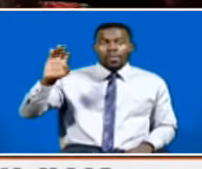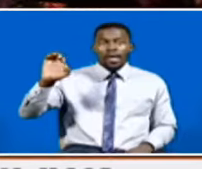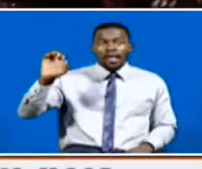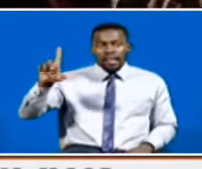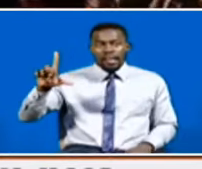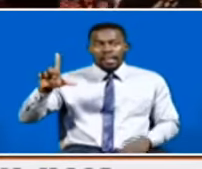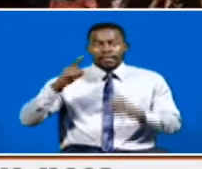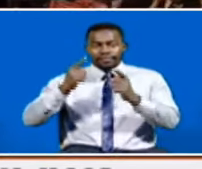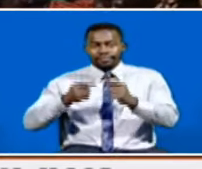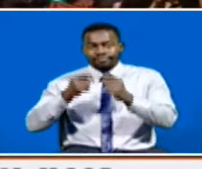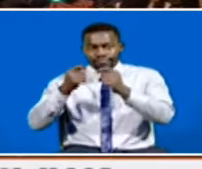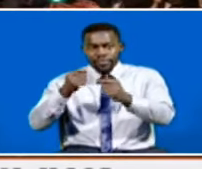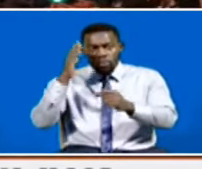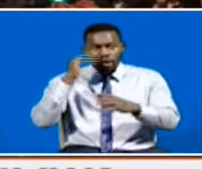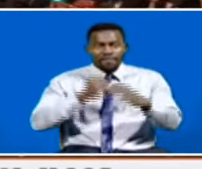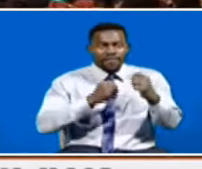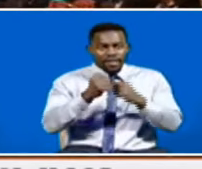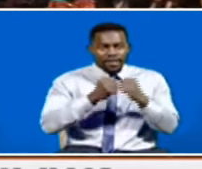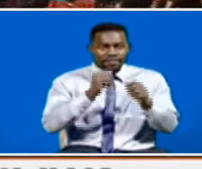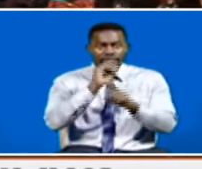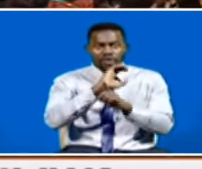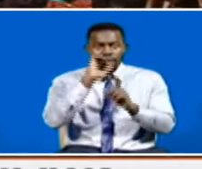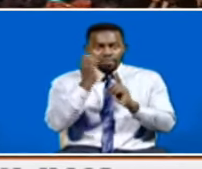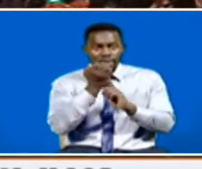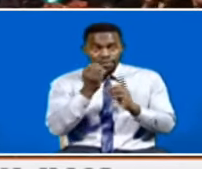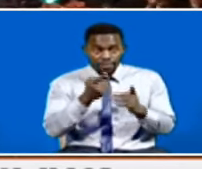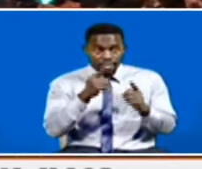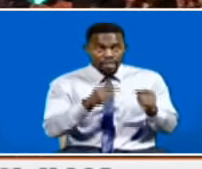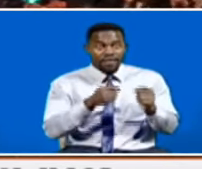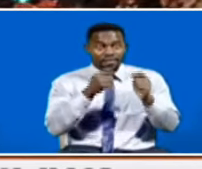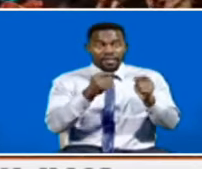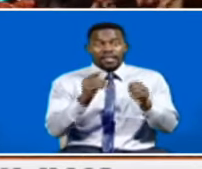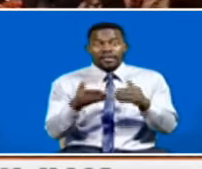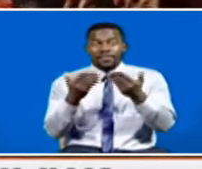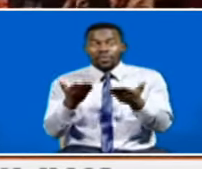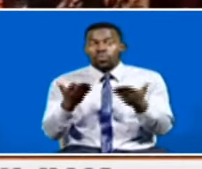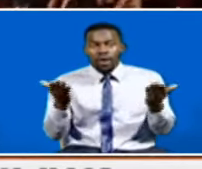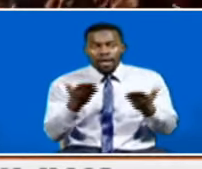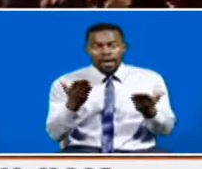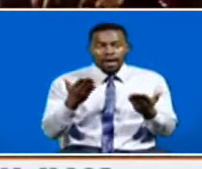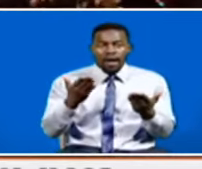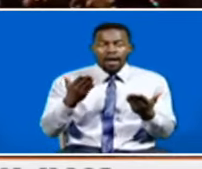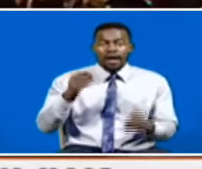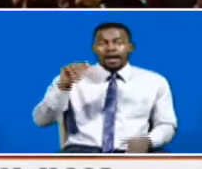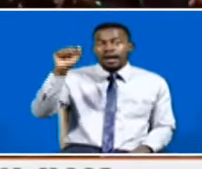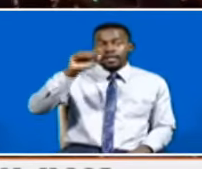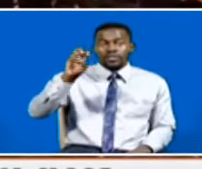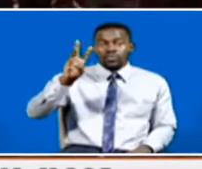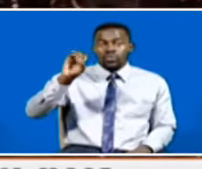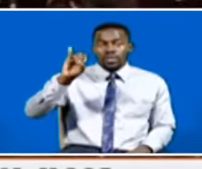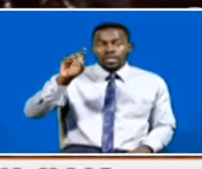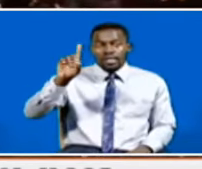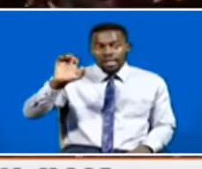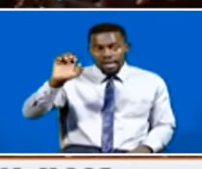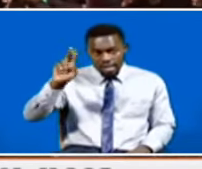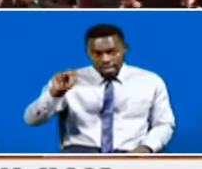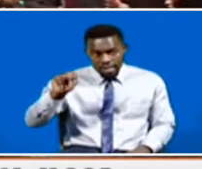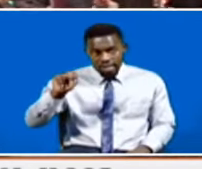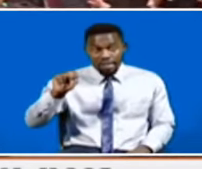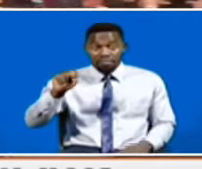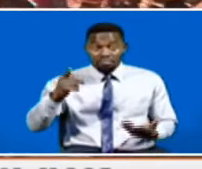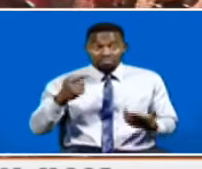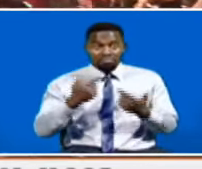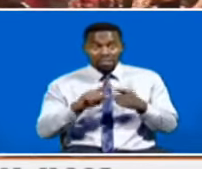kupigania mazingira. Tuzo hii ilitolewa katikati ya jiji la Stockholm nchini Sweden. Japo ilikuwa sadfa